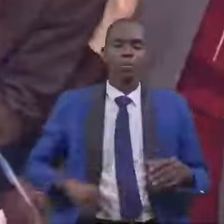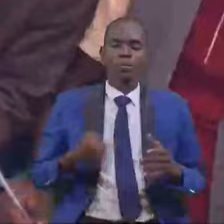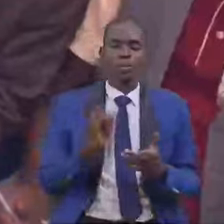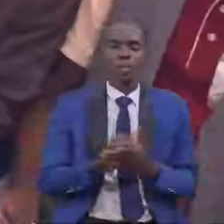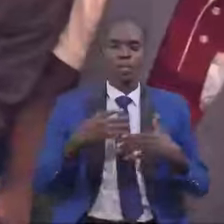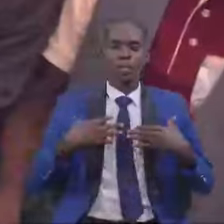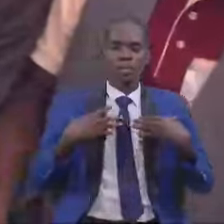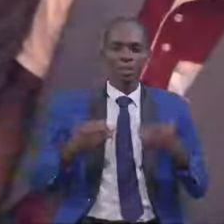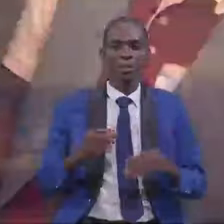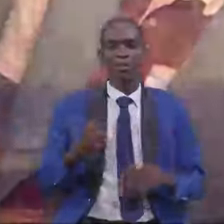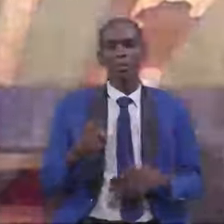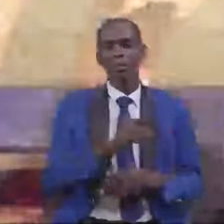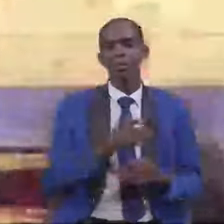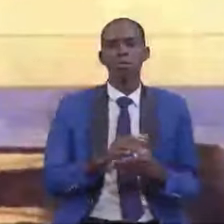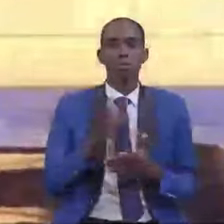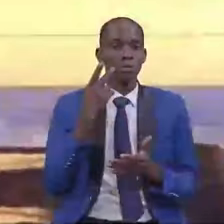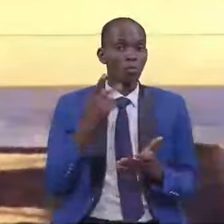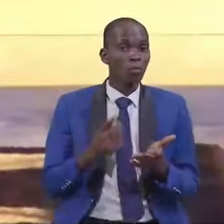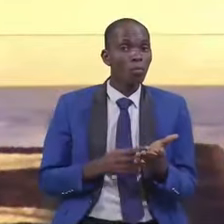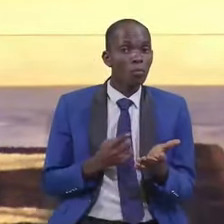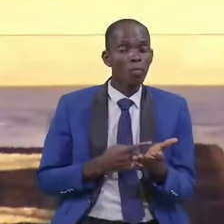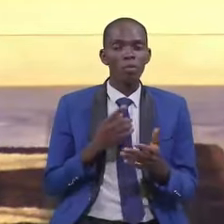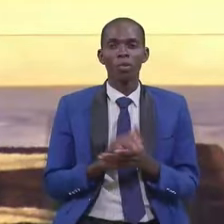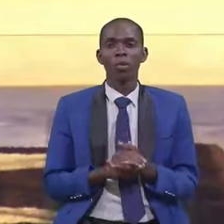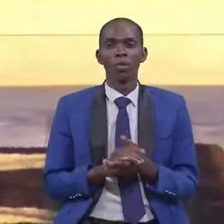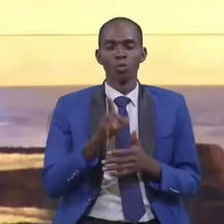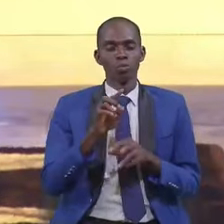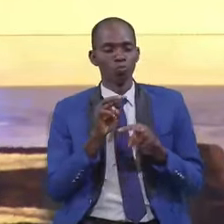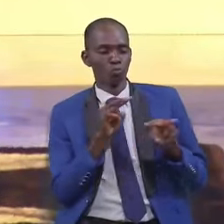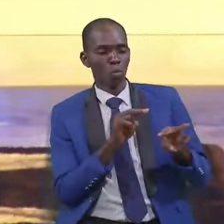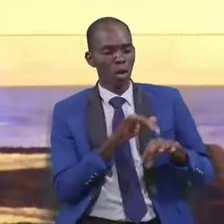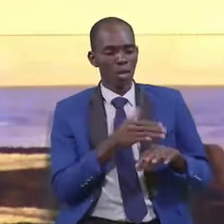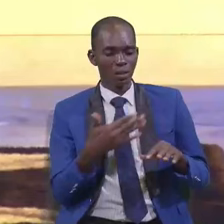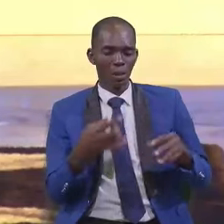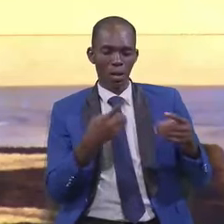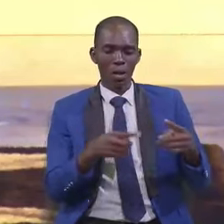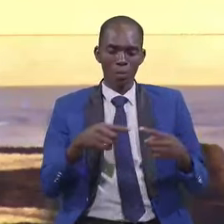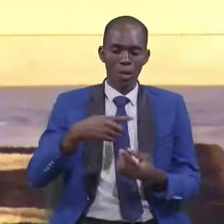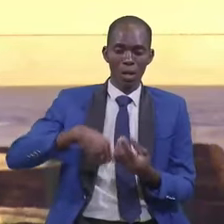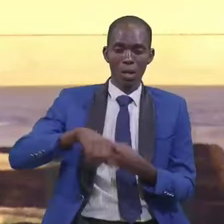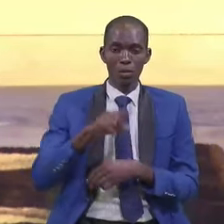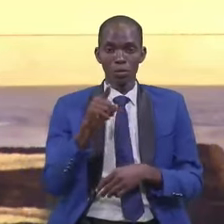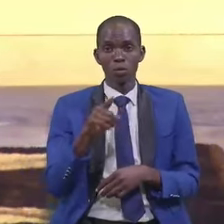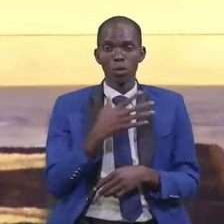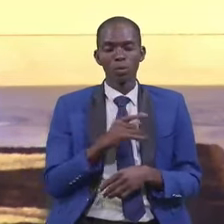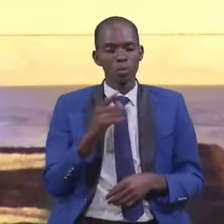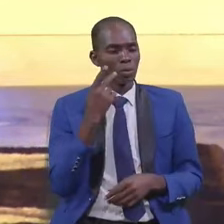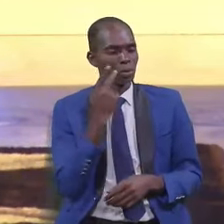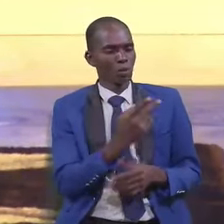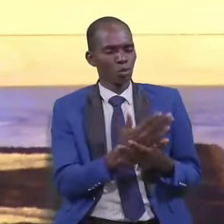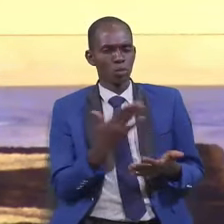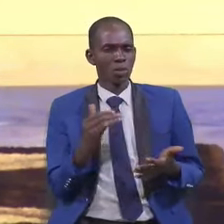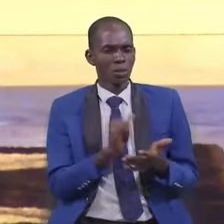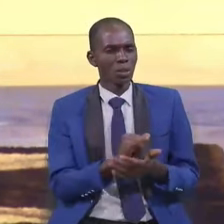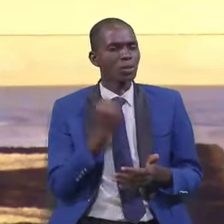savez, parfois, vous allez voir les choses autour de vous. Vous allez voir ce qui ne doit pas être là. Mais